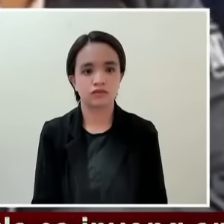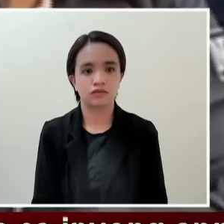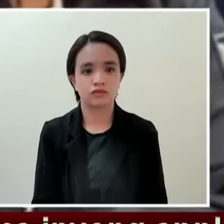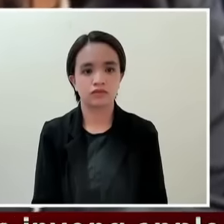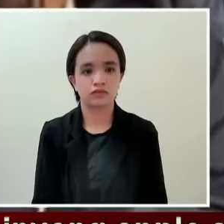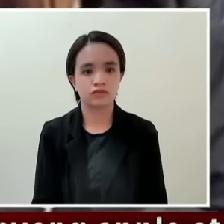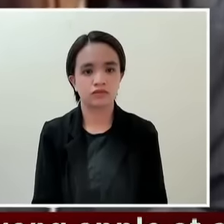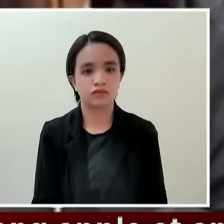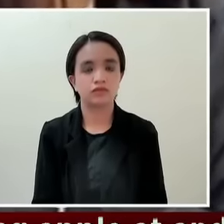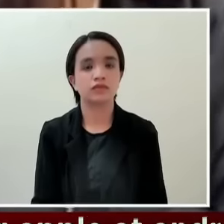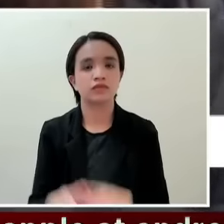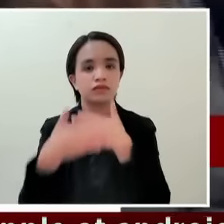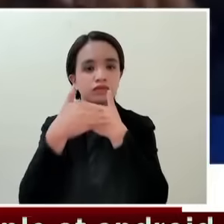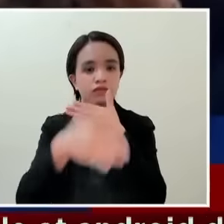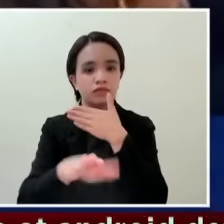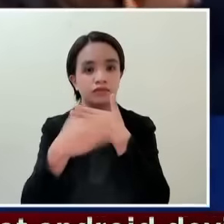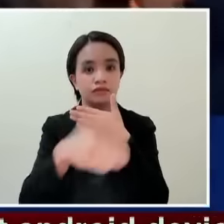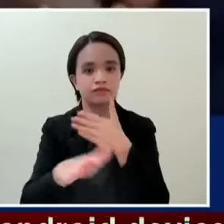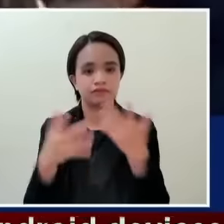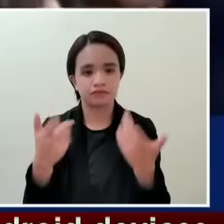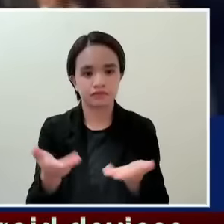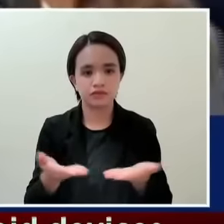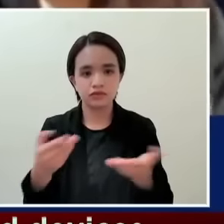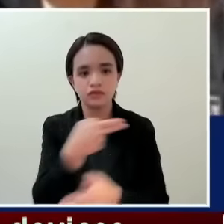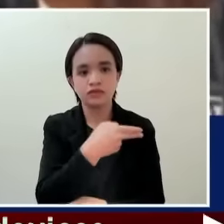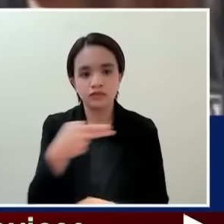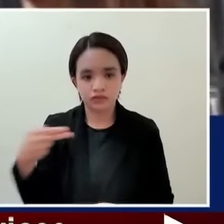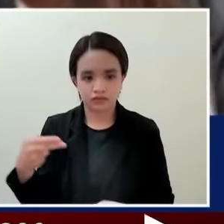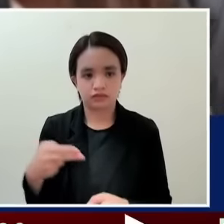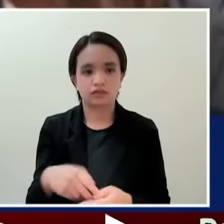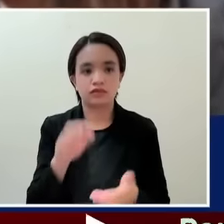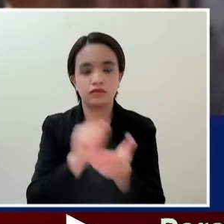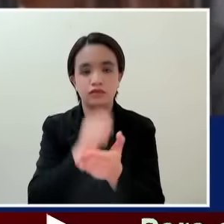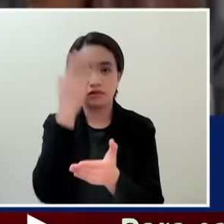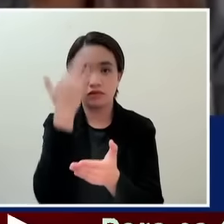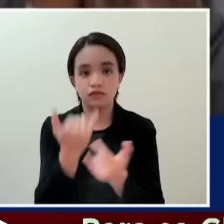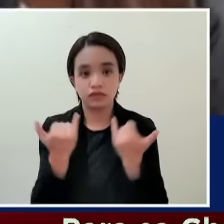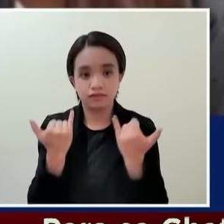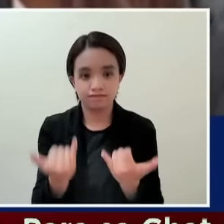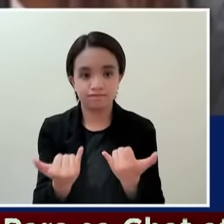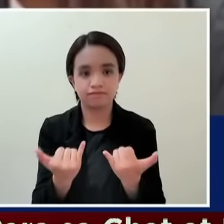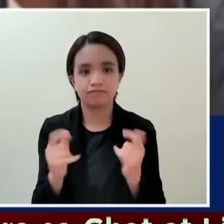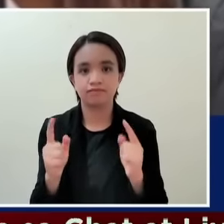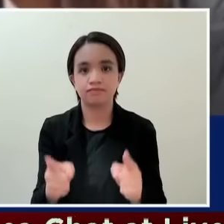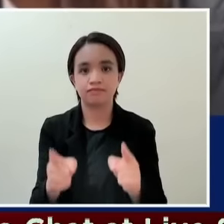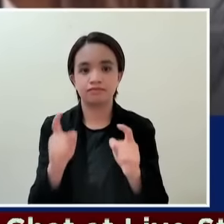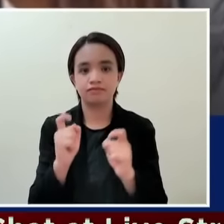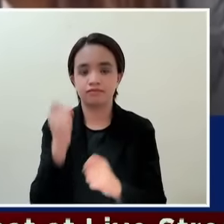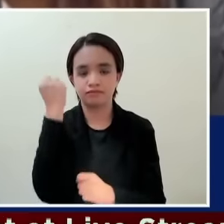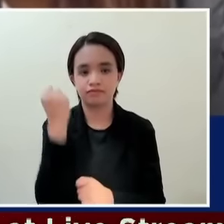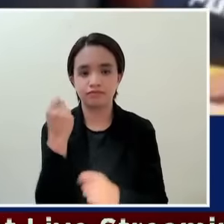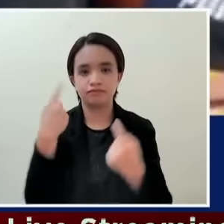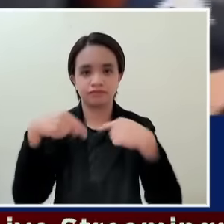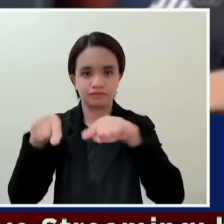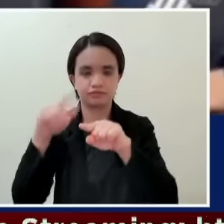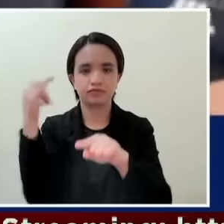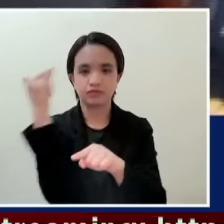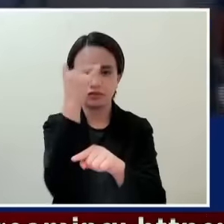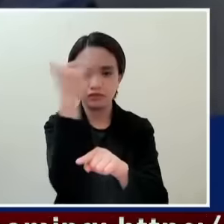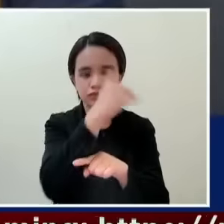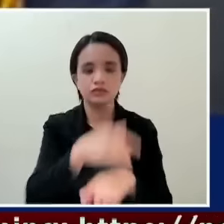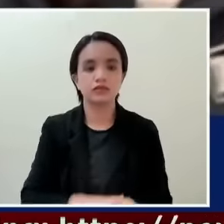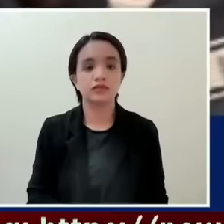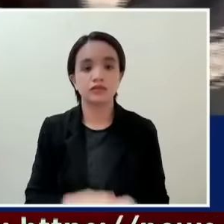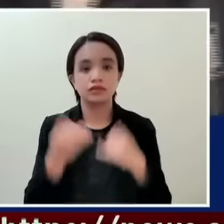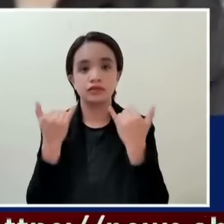kakatapos lang, kabayan, ng deportation dito sa Jakarta, Indonesia. Kaya ngayon, nagmamadali na nga sila papunta at pasakay ng aeroplano. Nasa